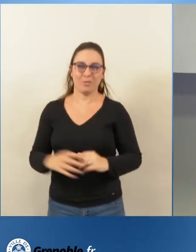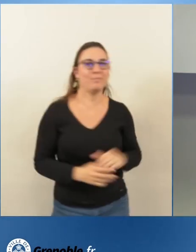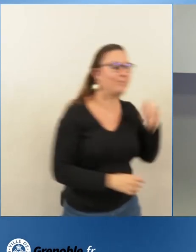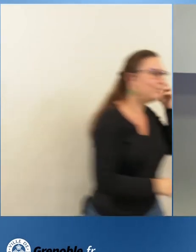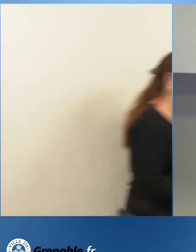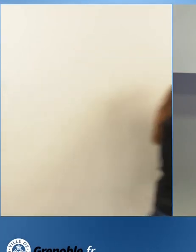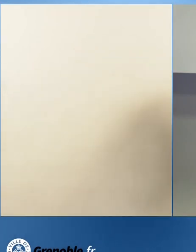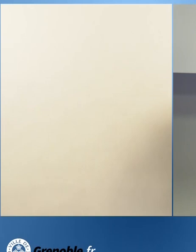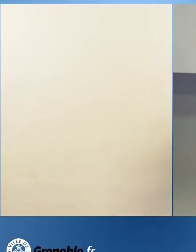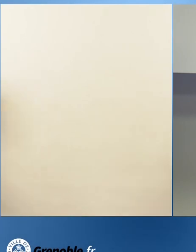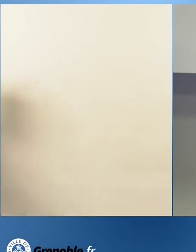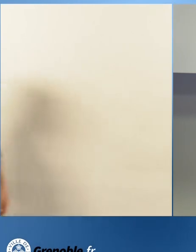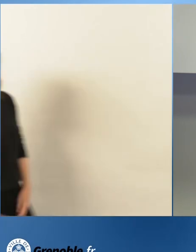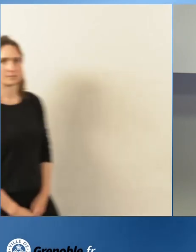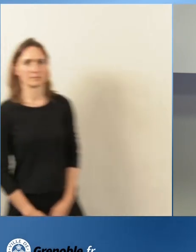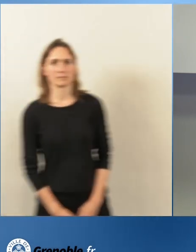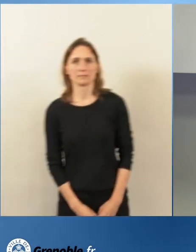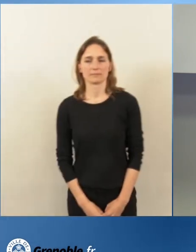Madame Chalas